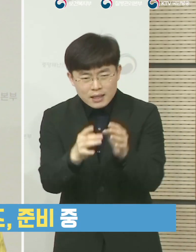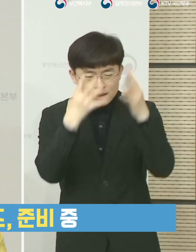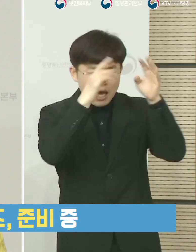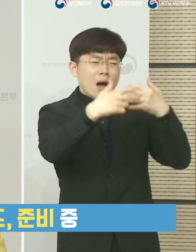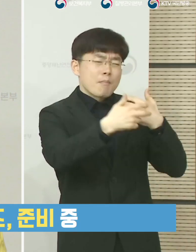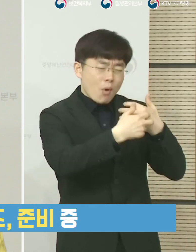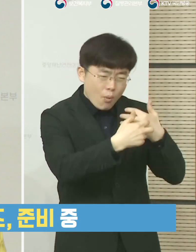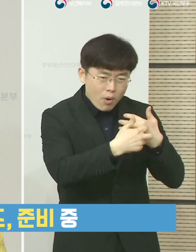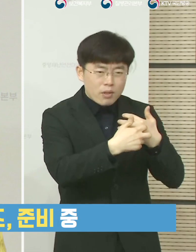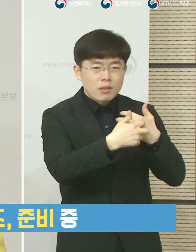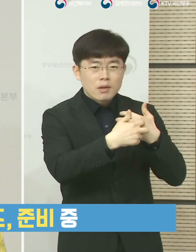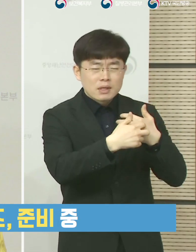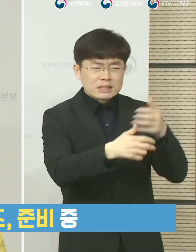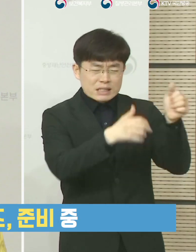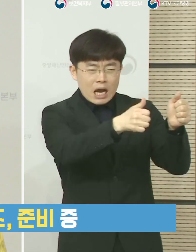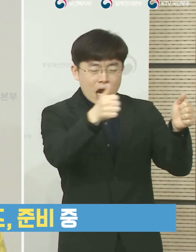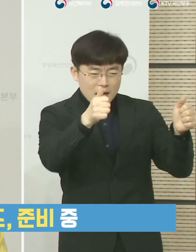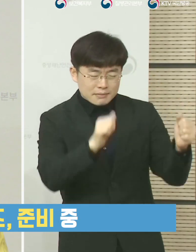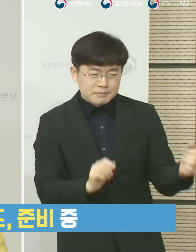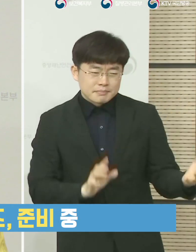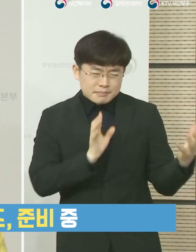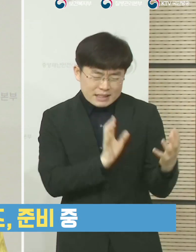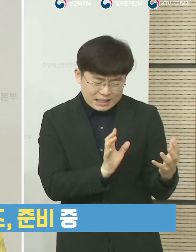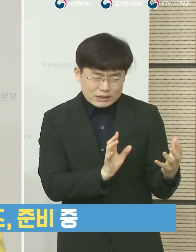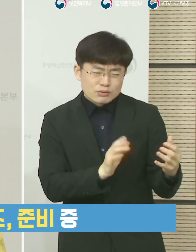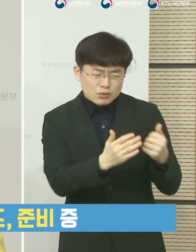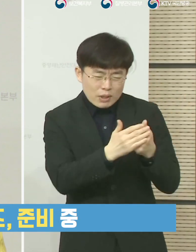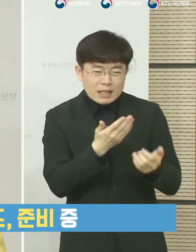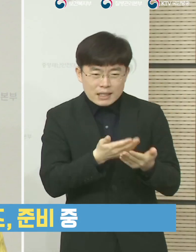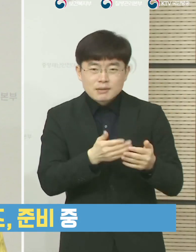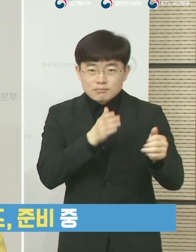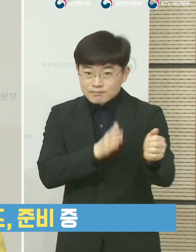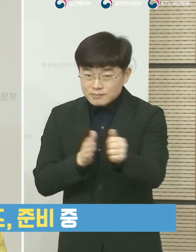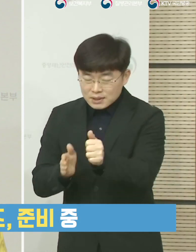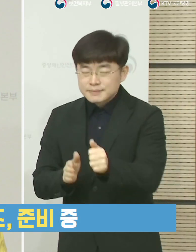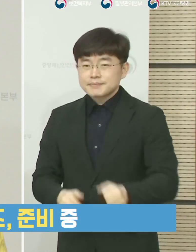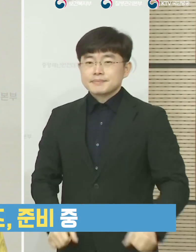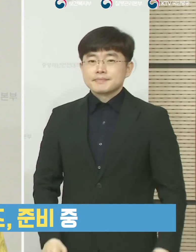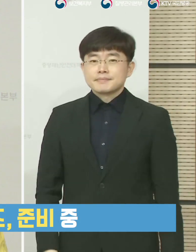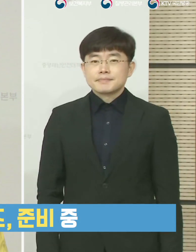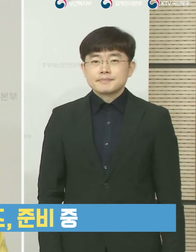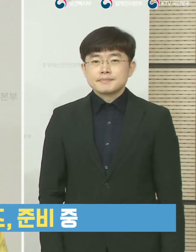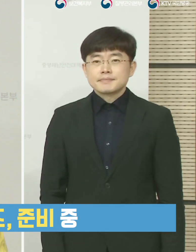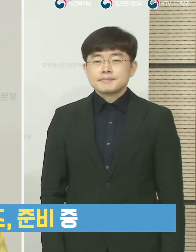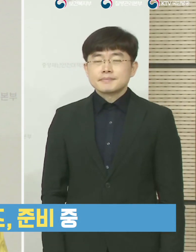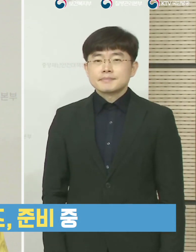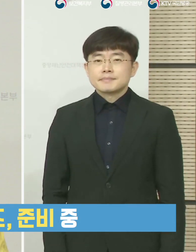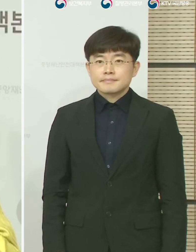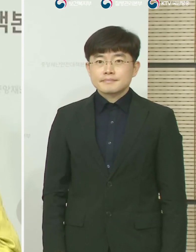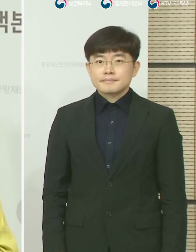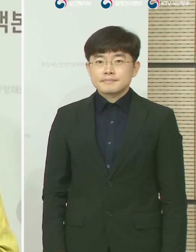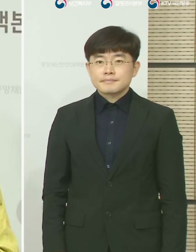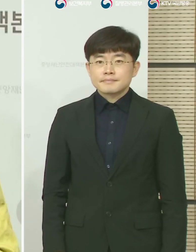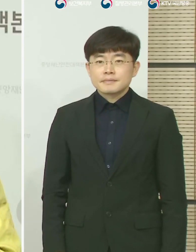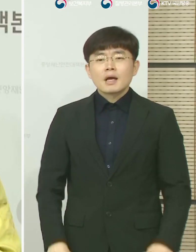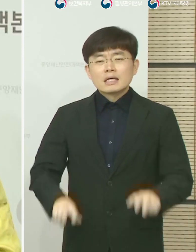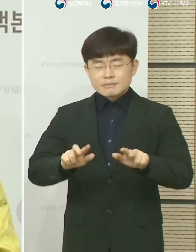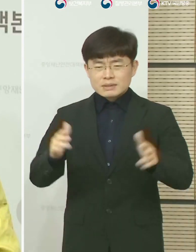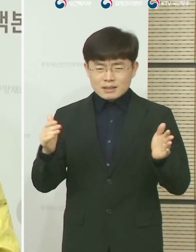대학병원 상급종합병원장들과 계속해서 협조를 구하고 준비를 하고 있다라는 말씀을 드리겠습니다.